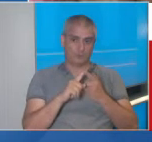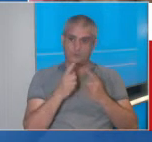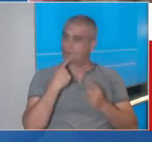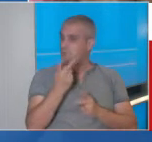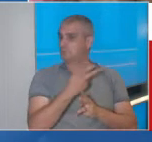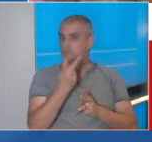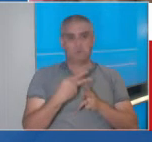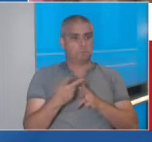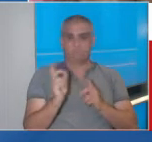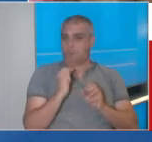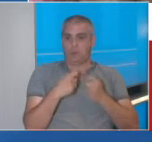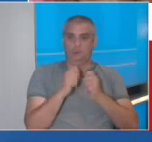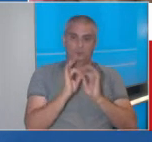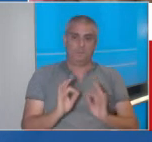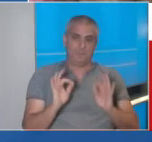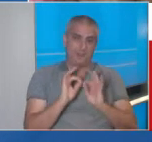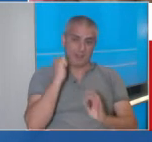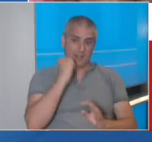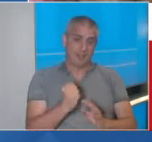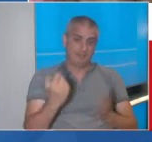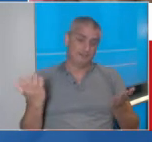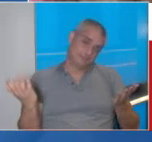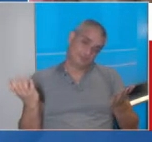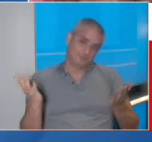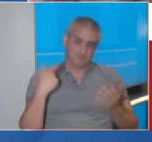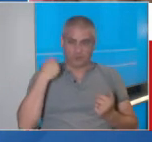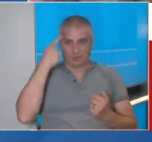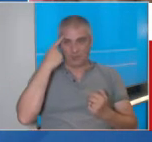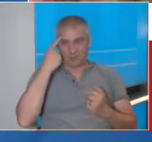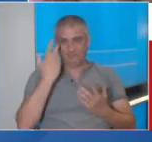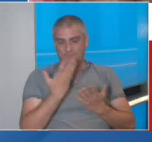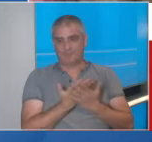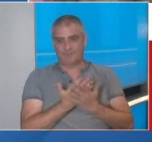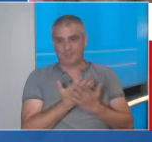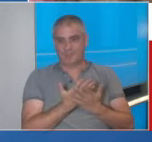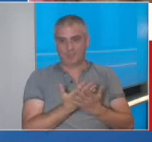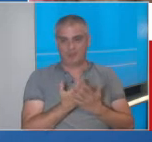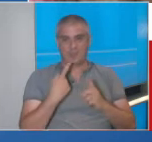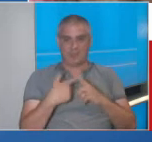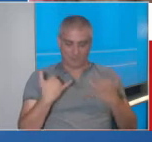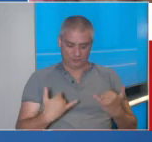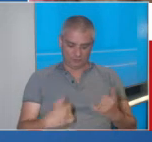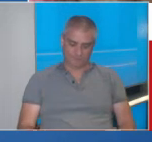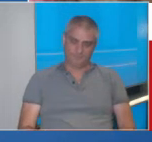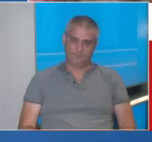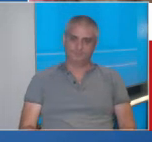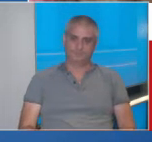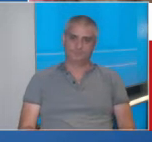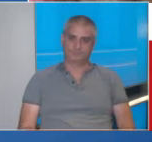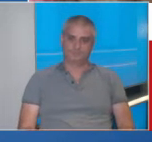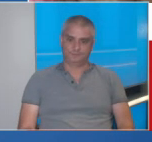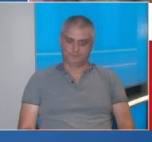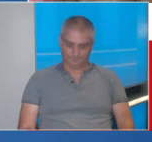השניים לחלוטין מקשר לרצח הזה, לפחות זה מה שאנחנו יודעים, על פי הראיות עד כה, אין להם שום קשר